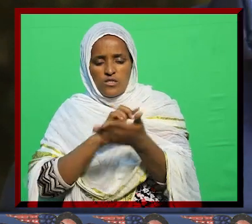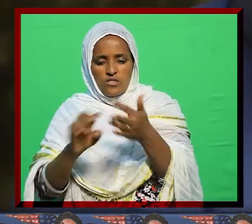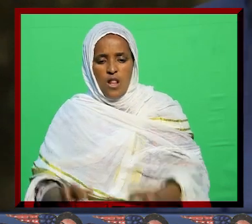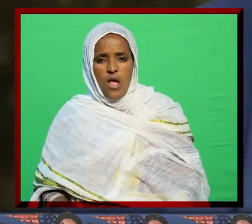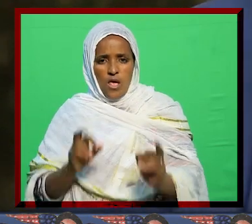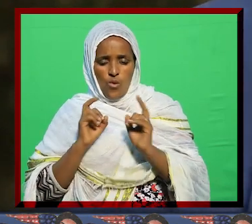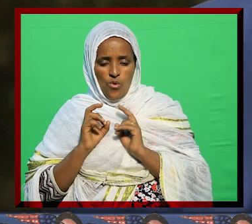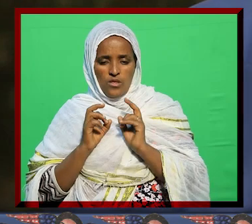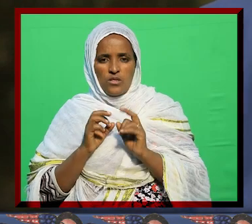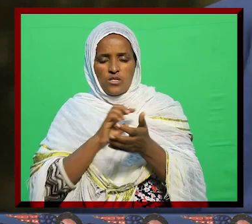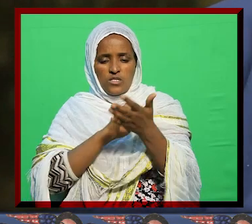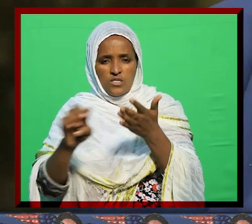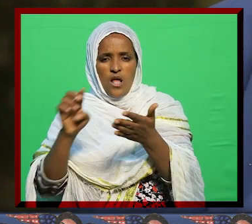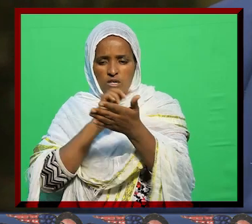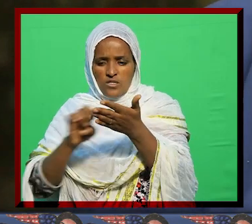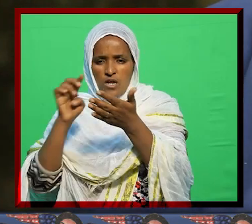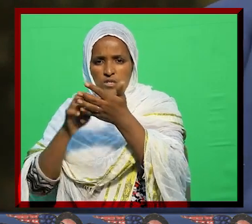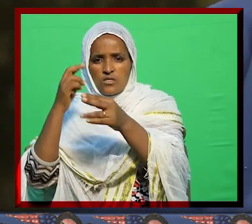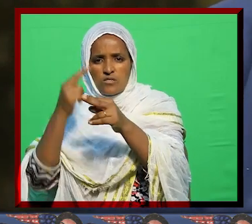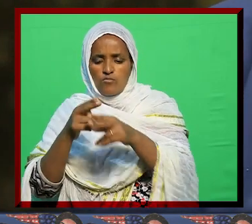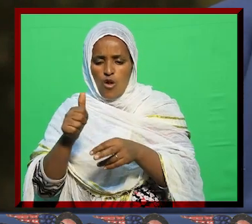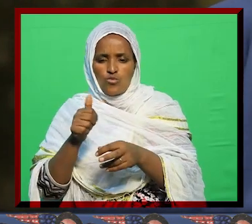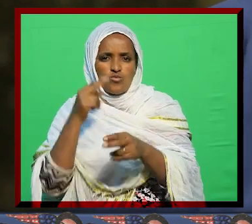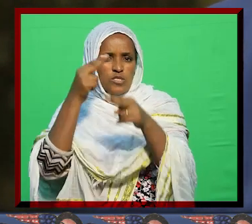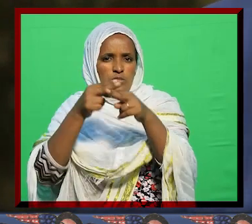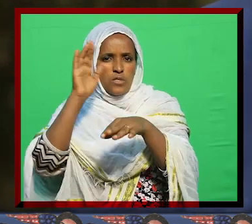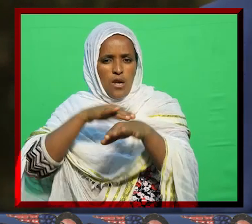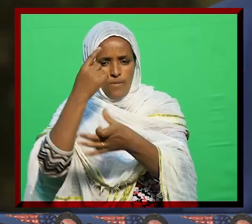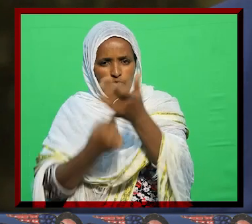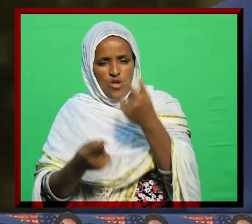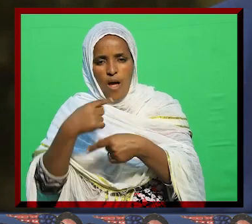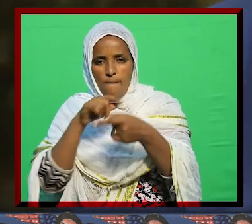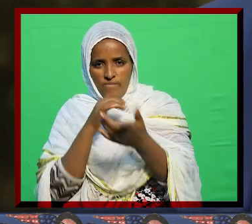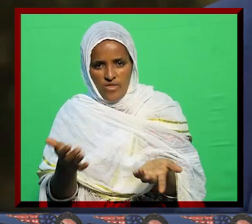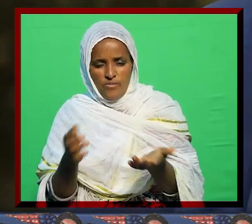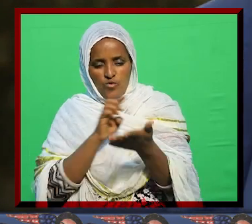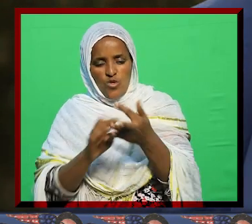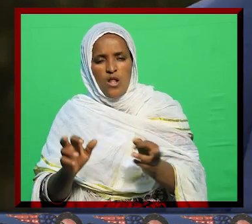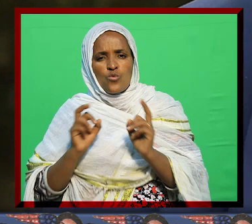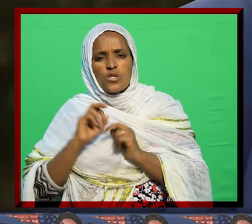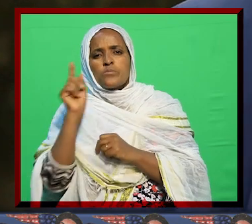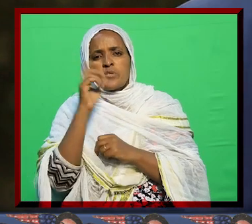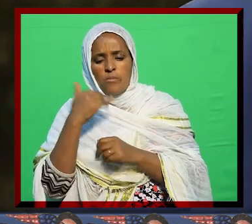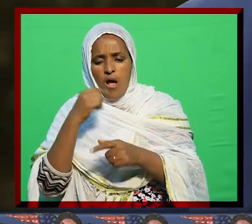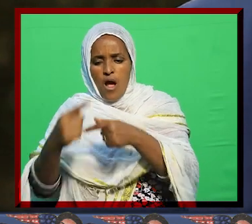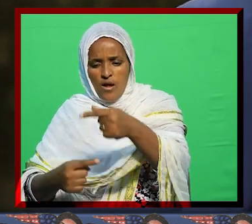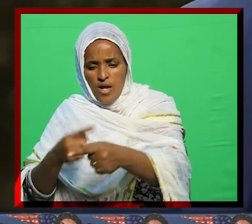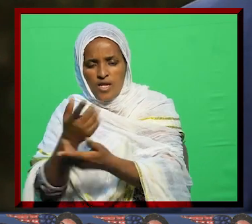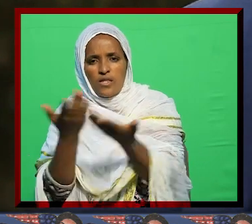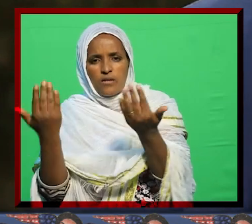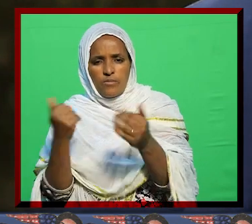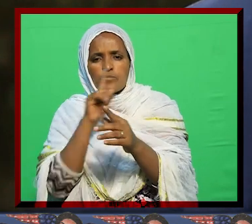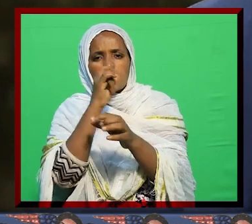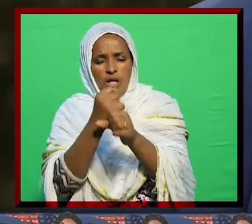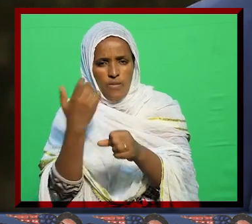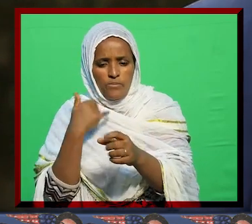እያል ቅድስና ህይወት ቅድስና ቅድስና ቅድስና ህይወት አይመጣም በራሱ። ቅድስና ህይወት የአባቶቻችን ምን ነበረ?